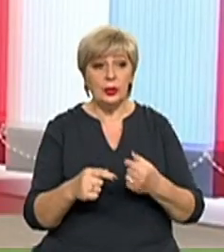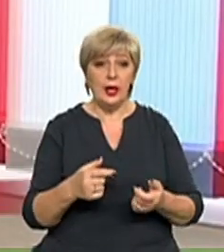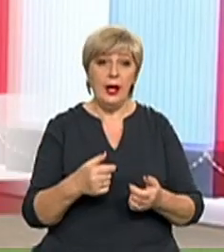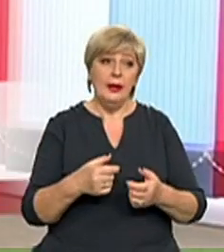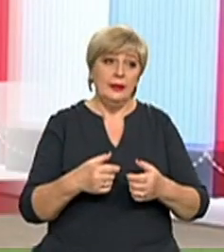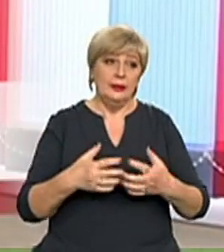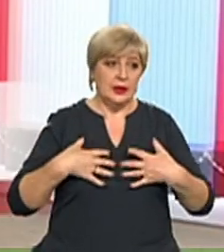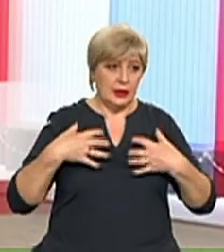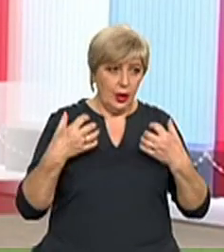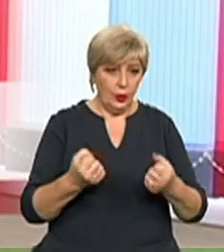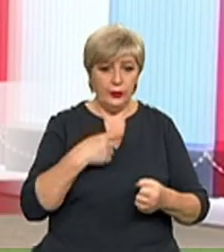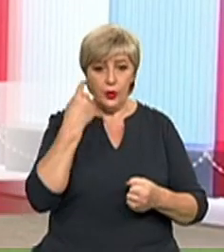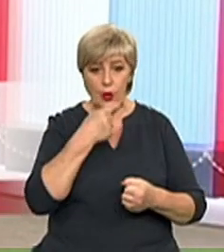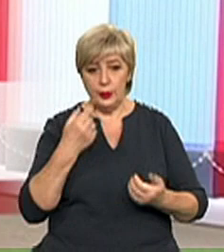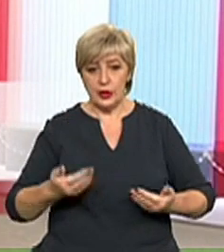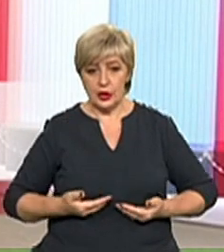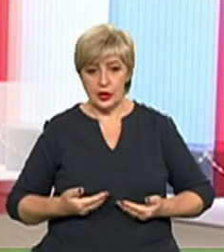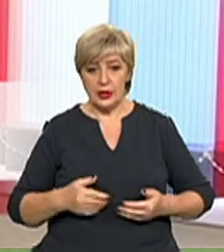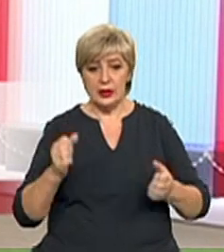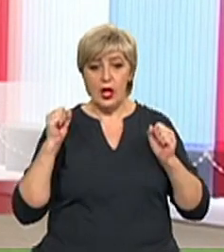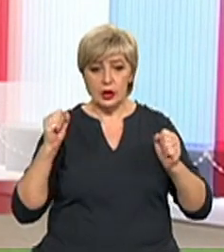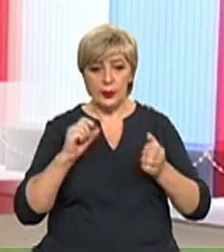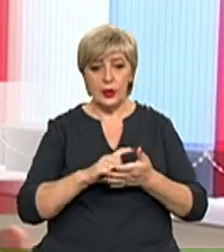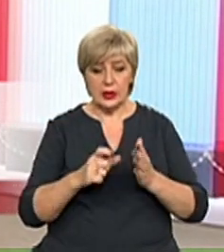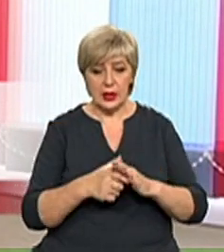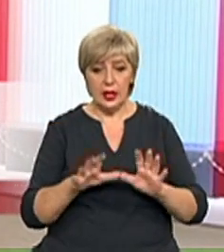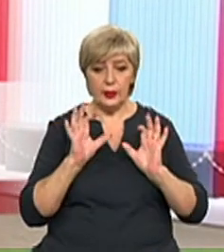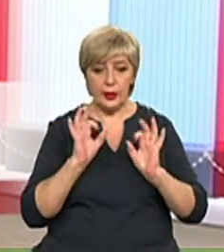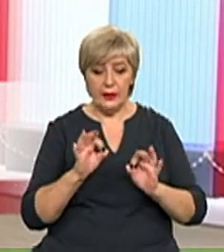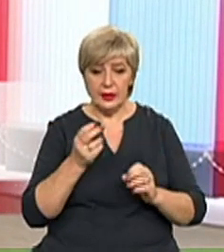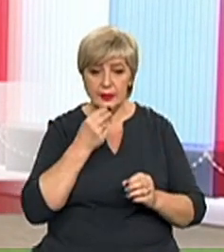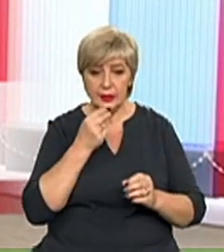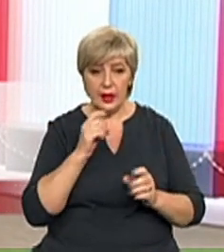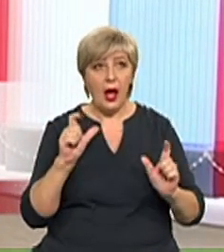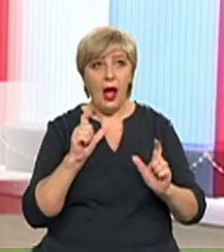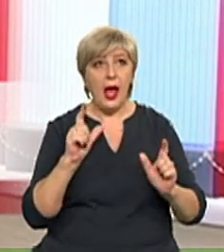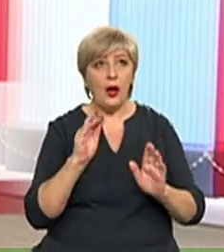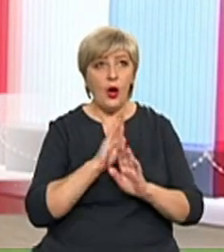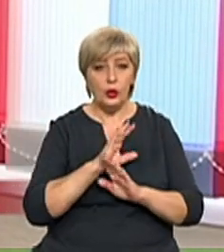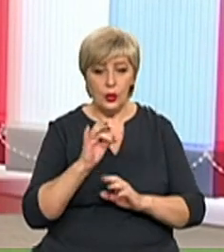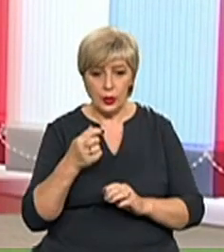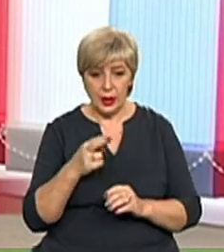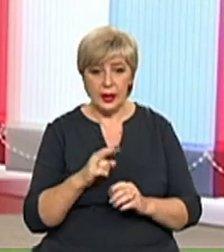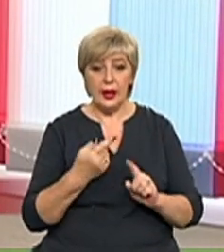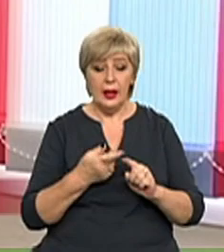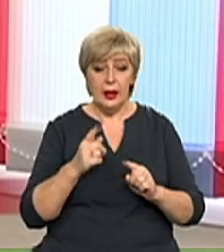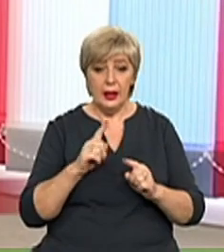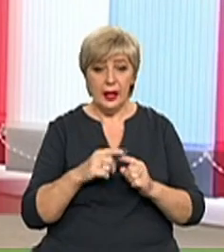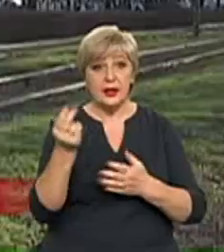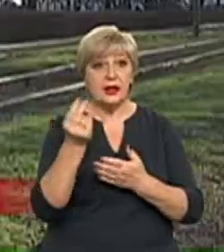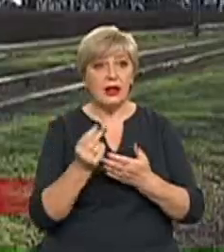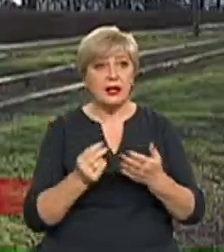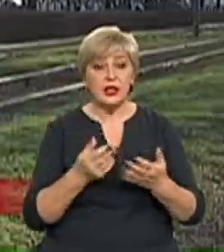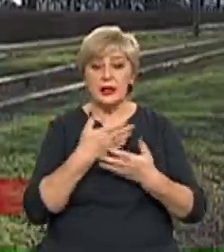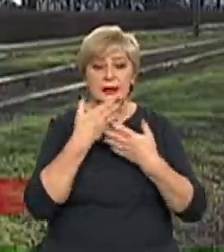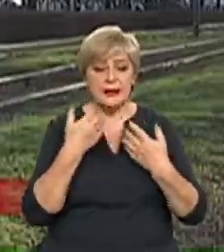жизни? Это спортзал, это правильное питание, это экоэкология. То есть вот это, этих картинок